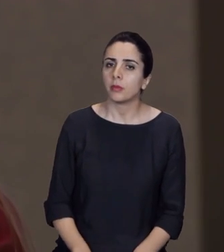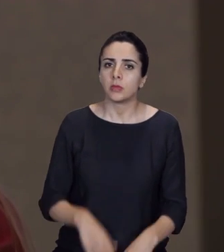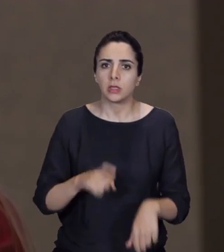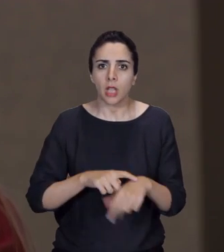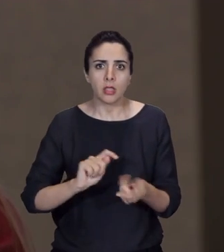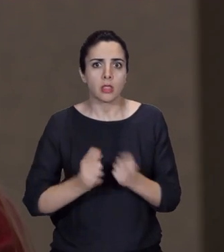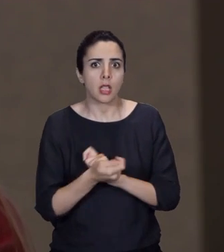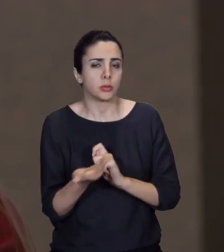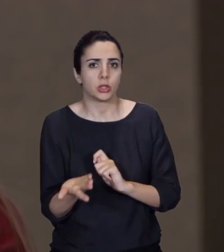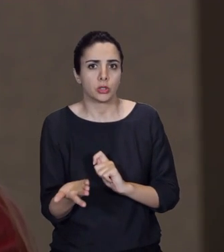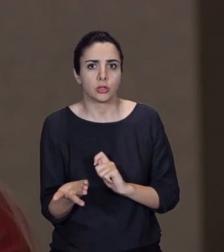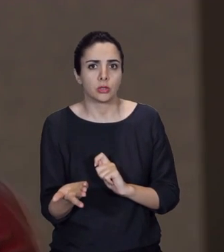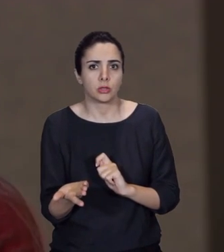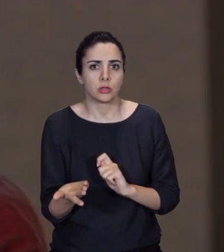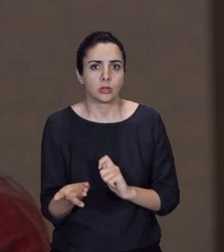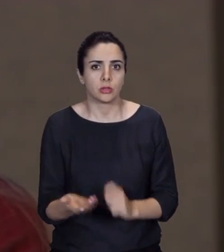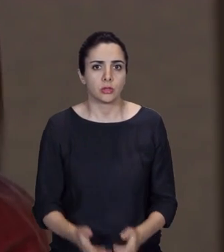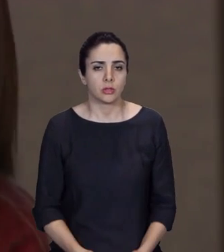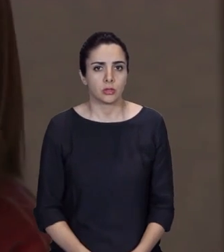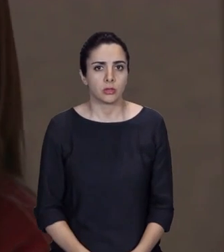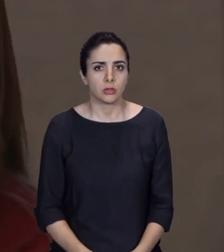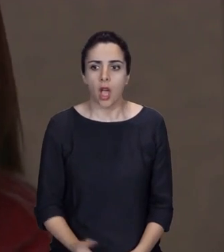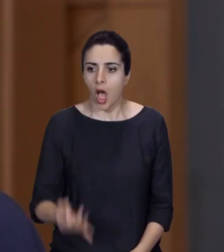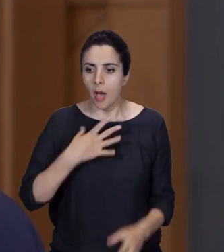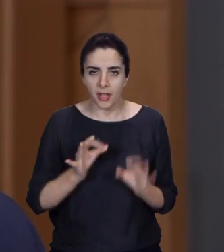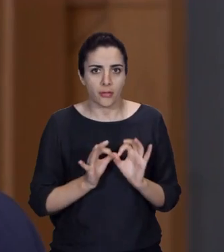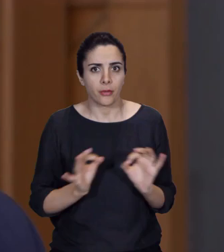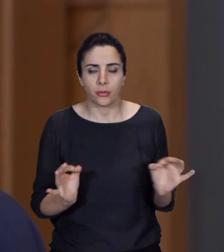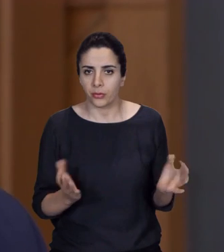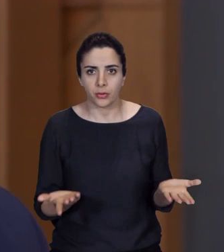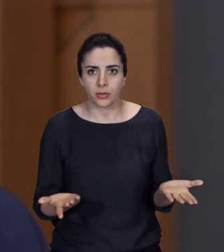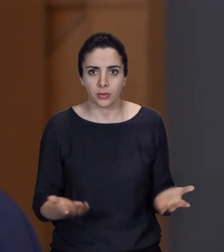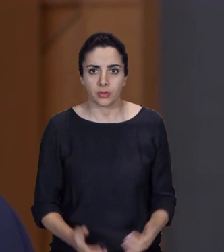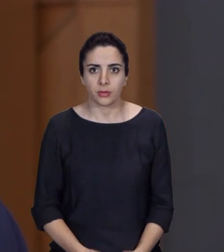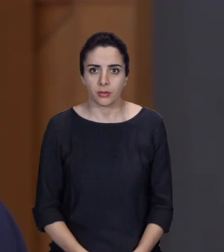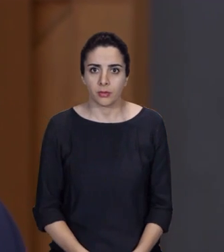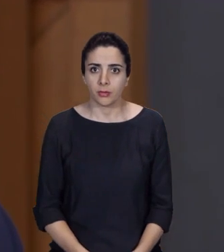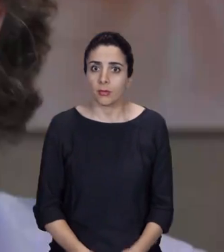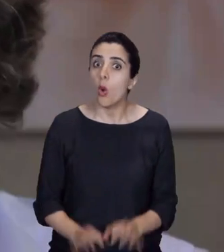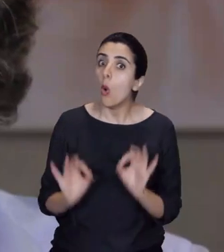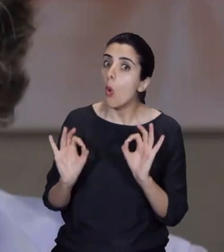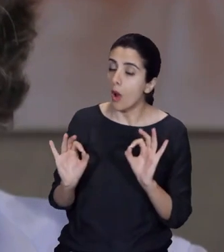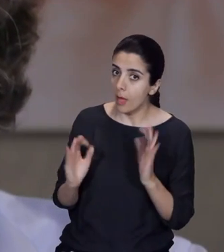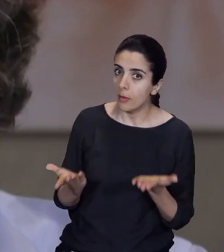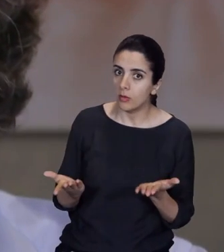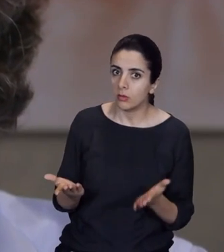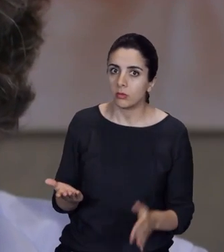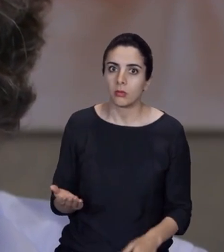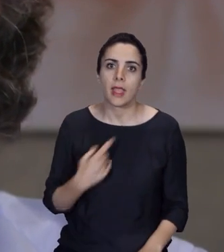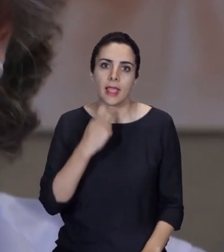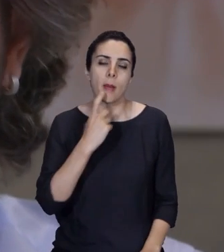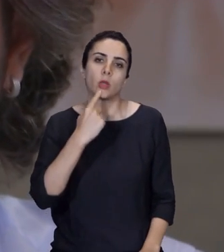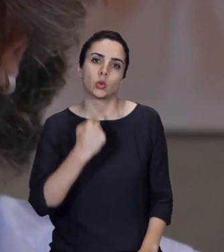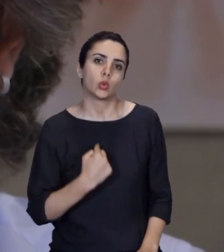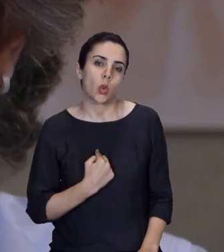Saatini değiştirmişsiniz Ömer. Kimse de haber vermedi. Öyle mi? Vallahi bana Demir